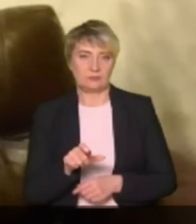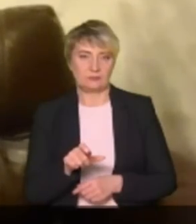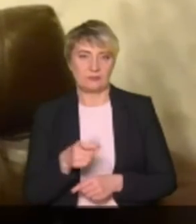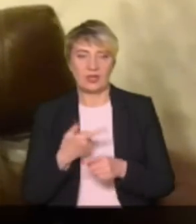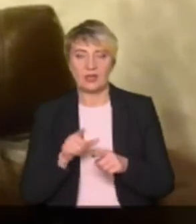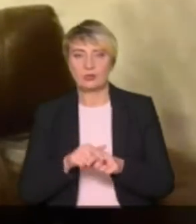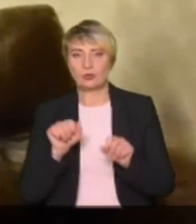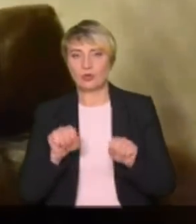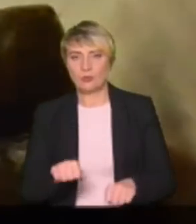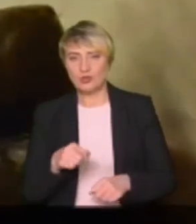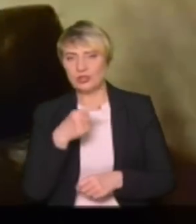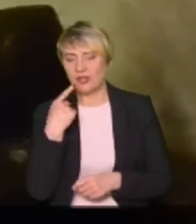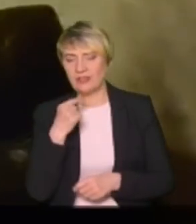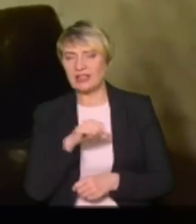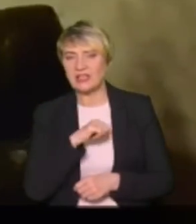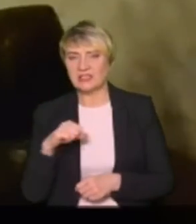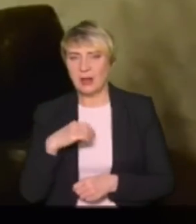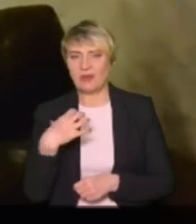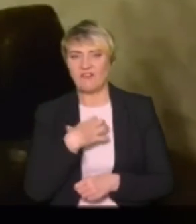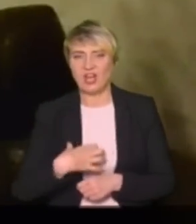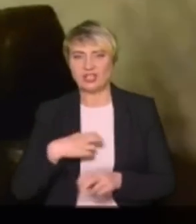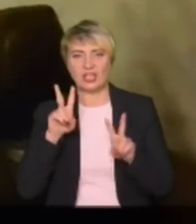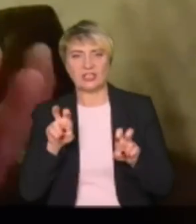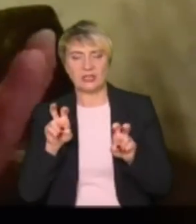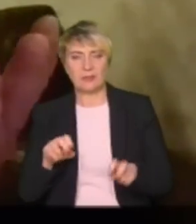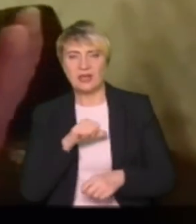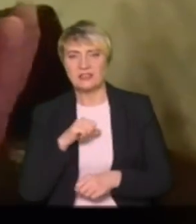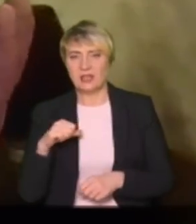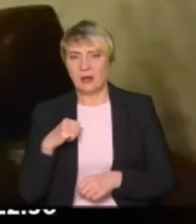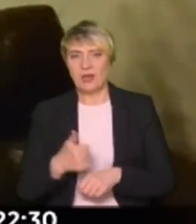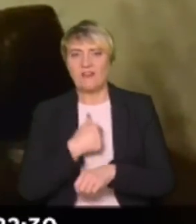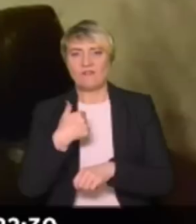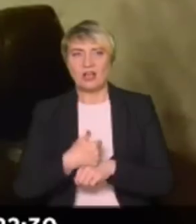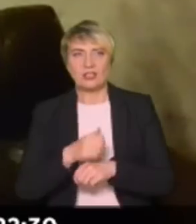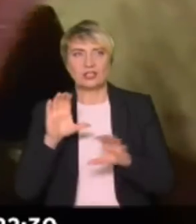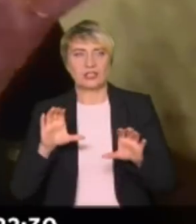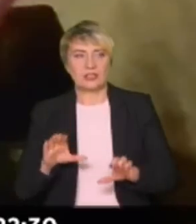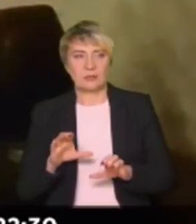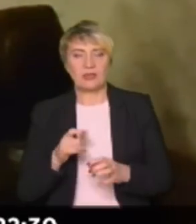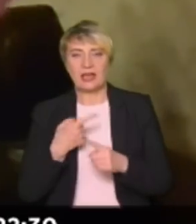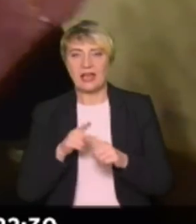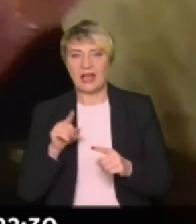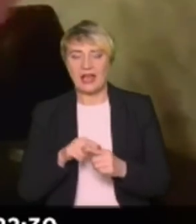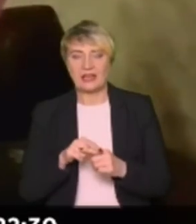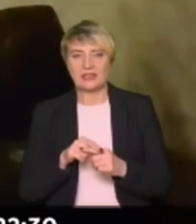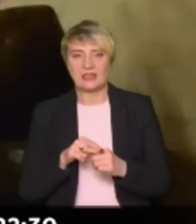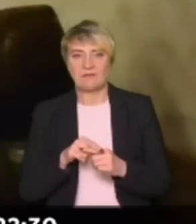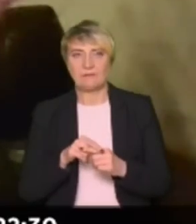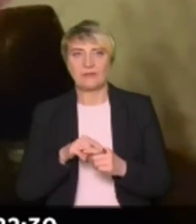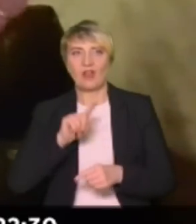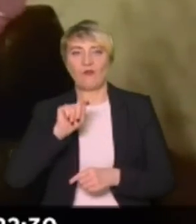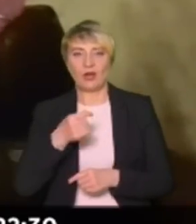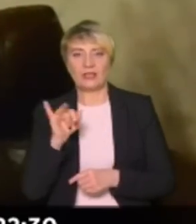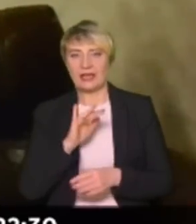на самые важные темы, а самые важные темы – это всегда война и мир. И он хочет вот играть этими двумя